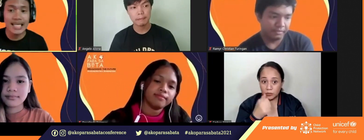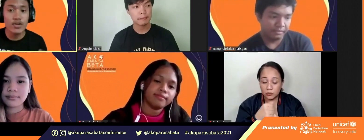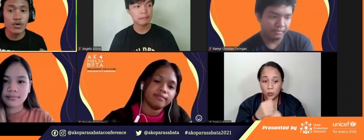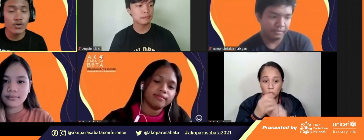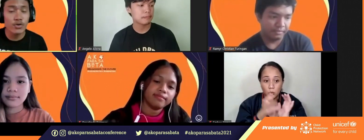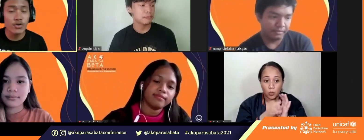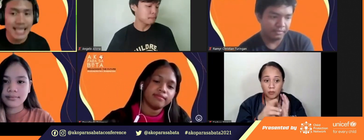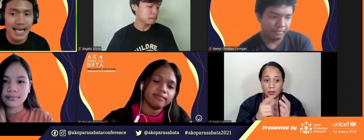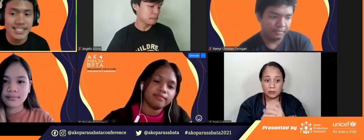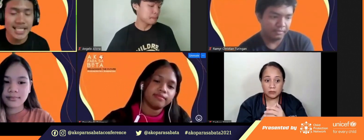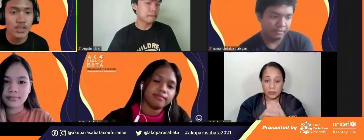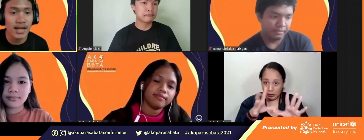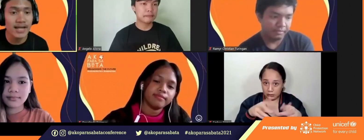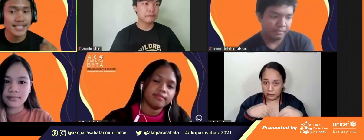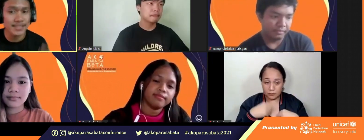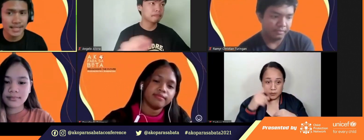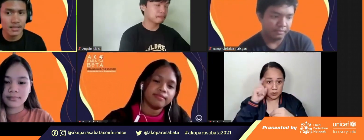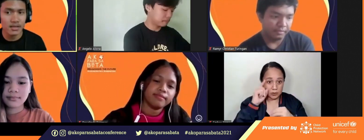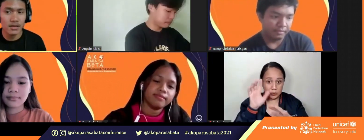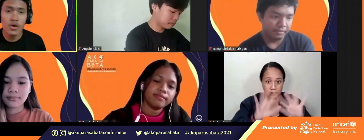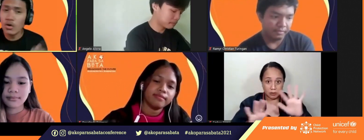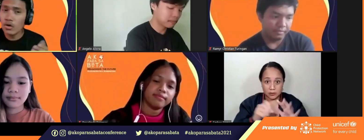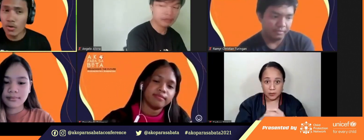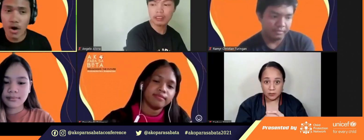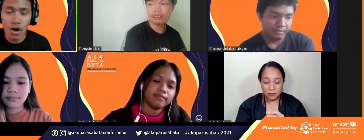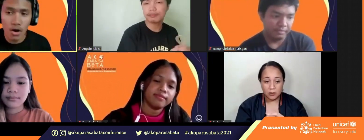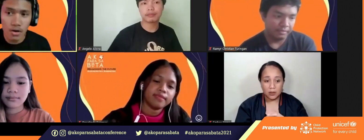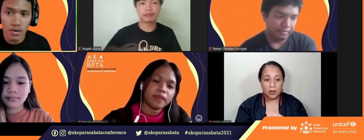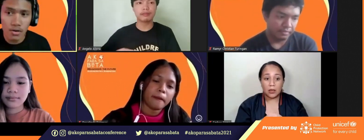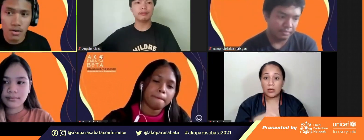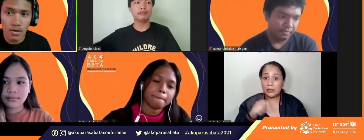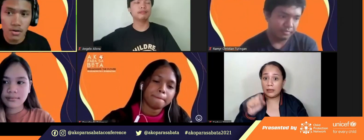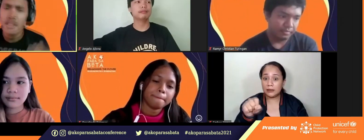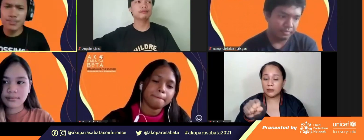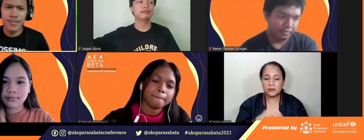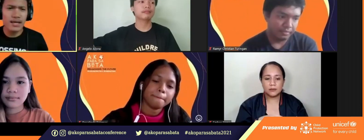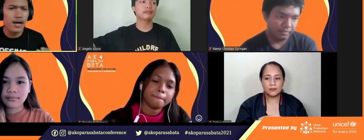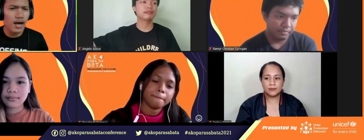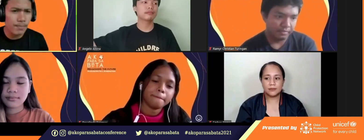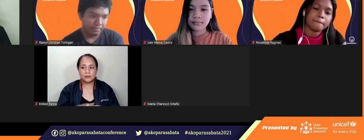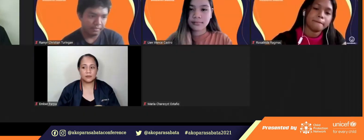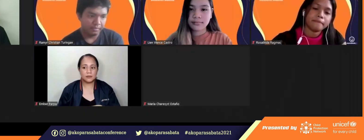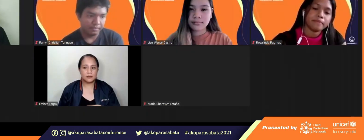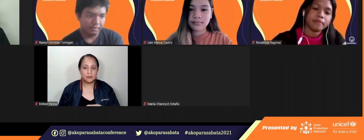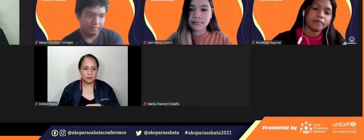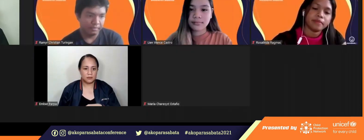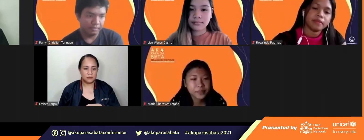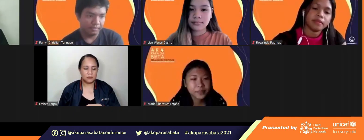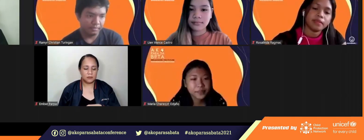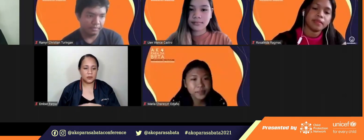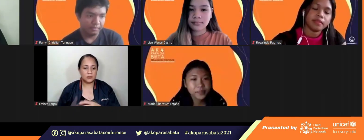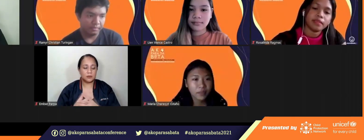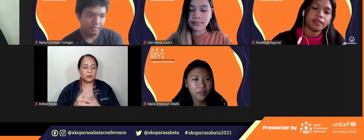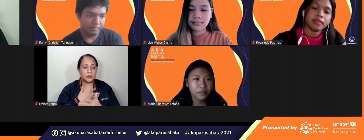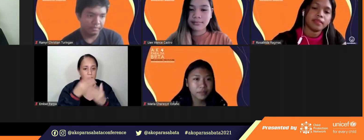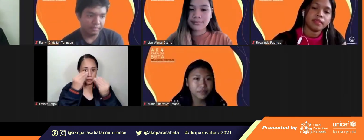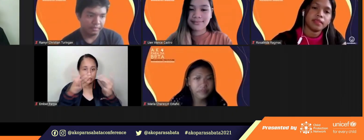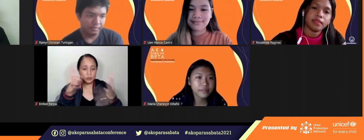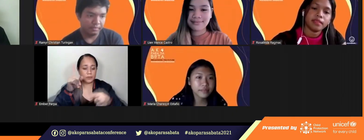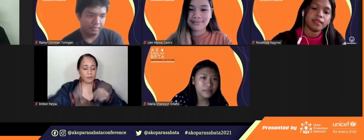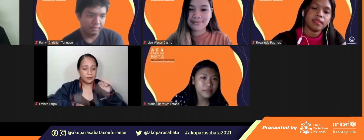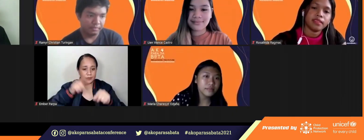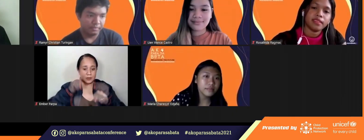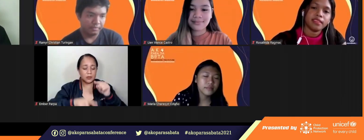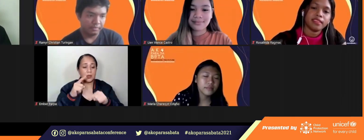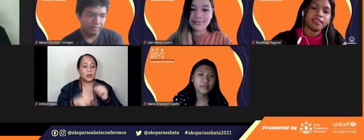na kinukonsinti ang sexual harassment? Kung oo, speak up. Ipaalam sa iyong mga kaibigan